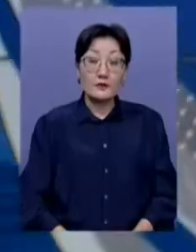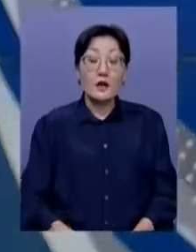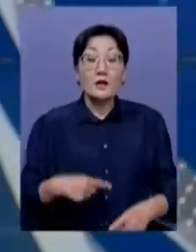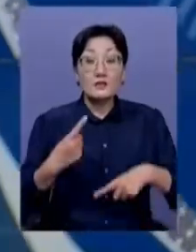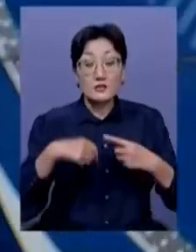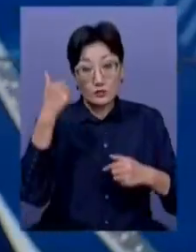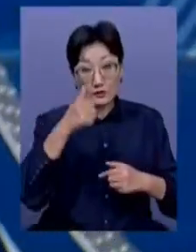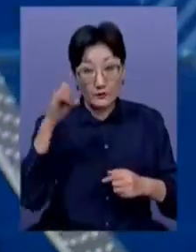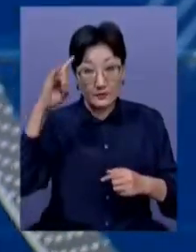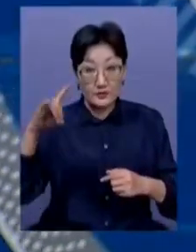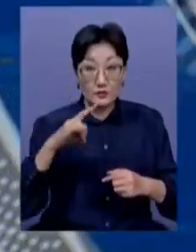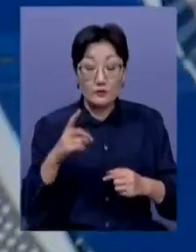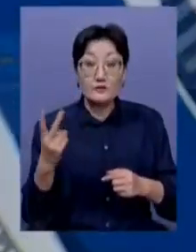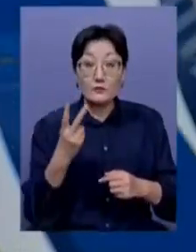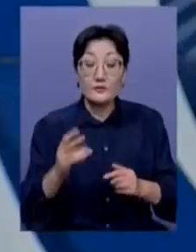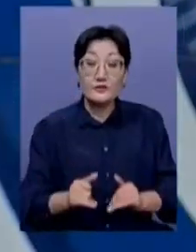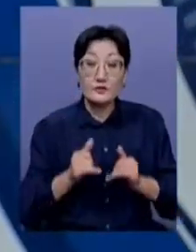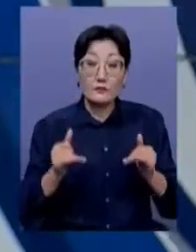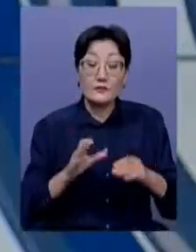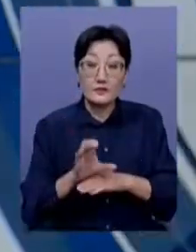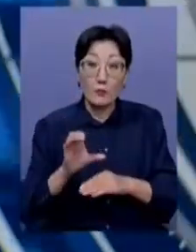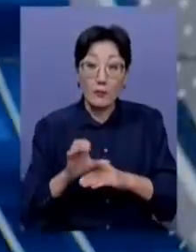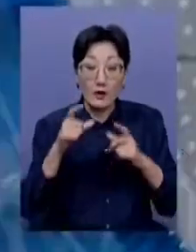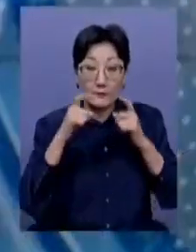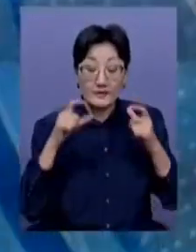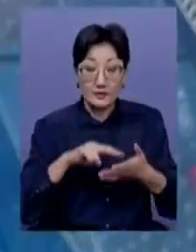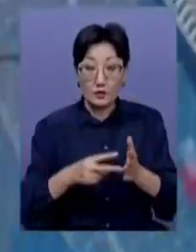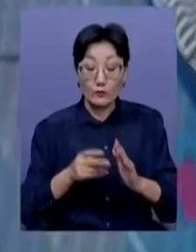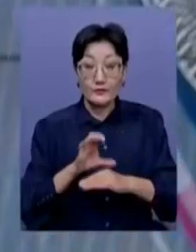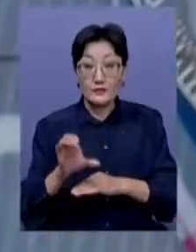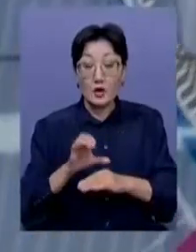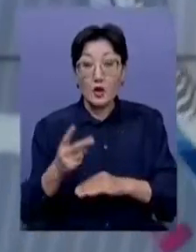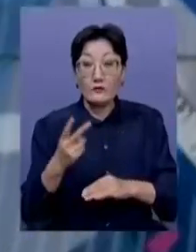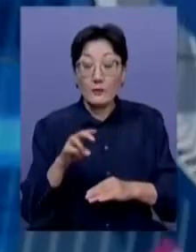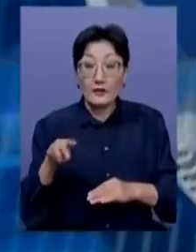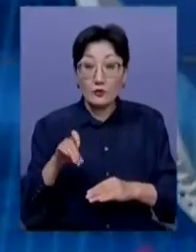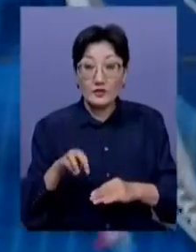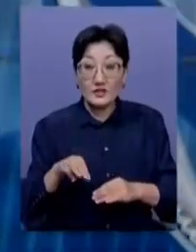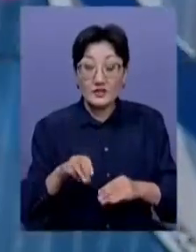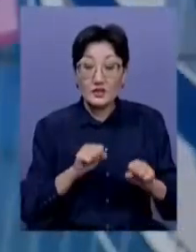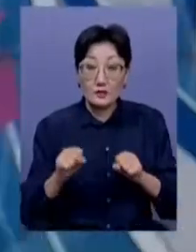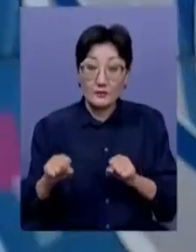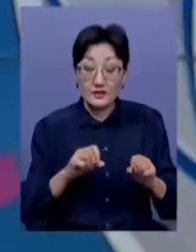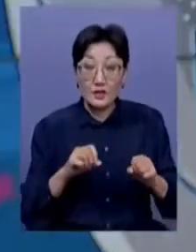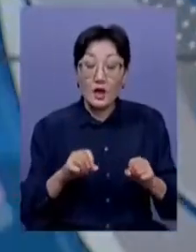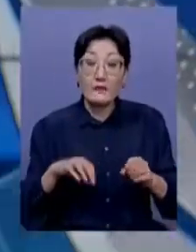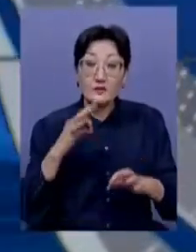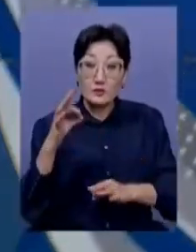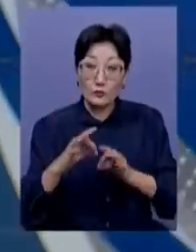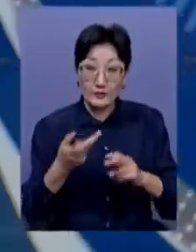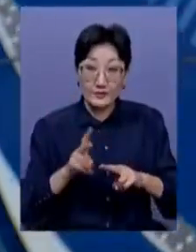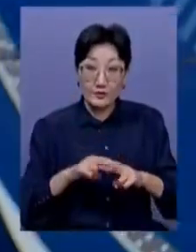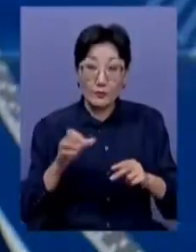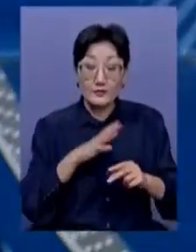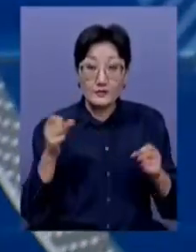Со следующего года в Казахстане вдвое увеличат производство масок. Планируется выпускать по 2 миллиона средств индивидуальной защиты в сутки. Об этом